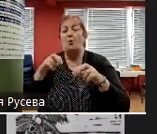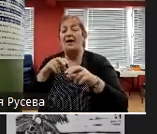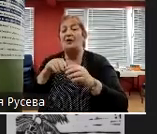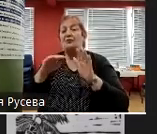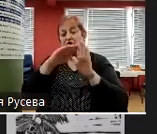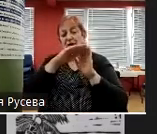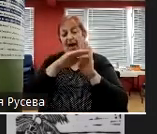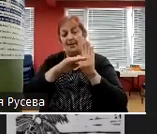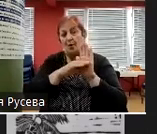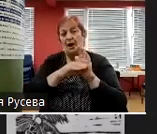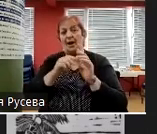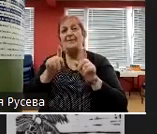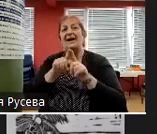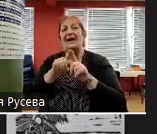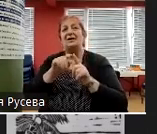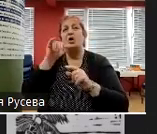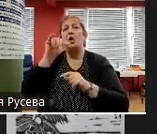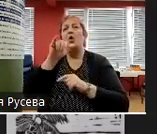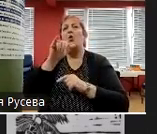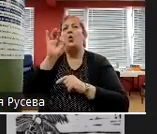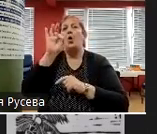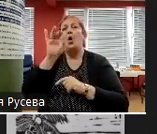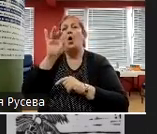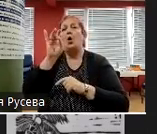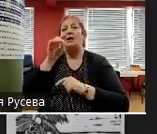Word, например, значи си има